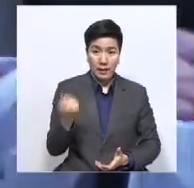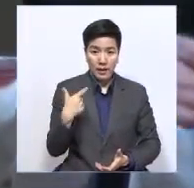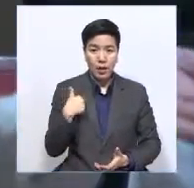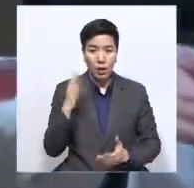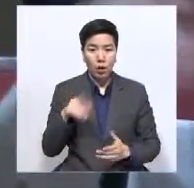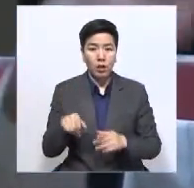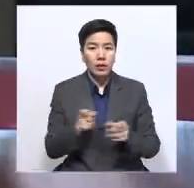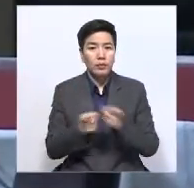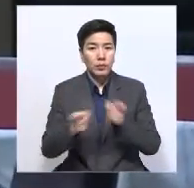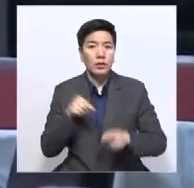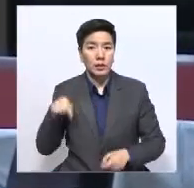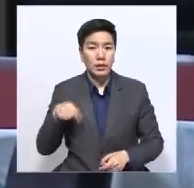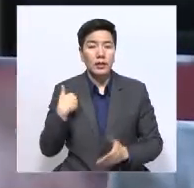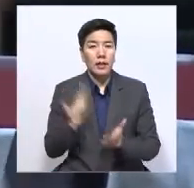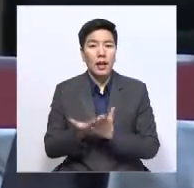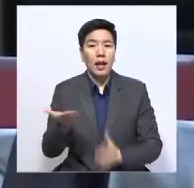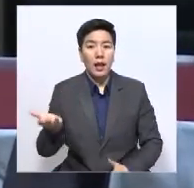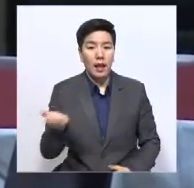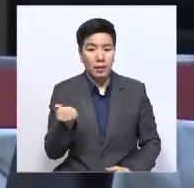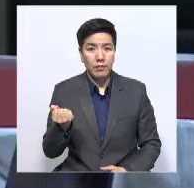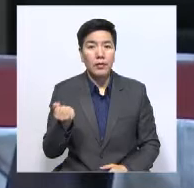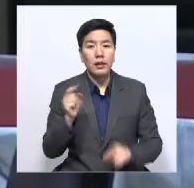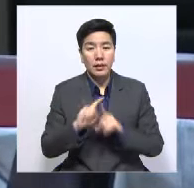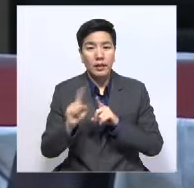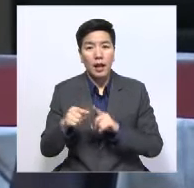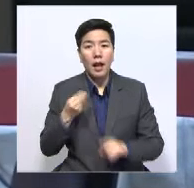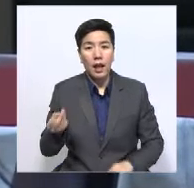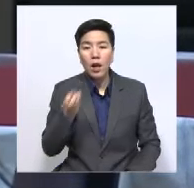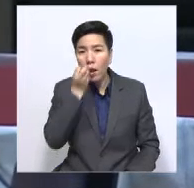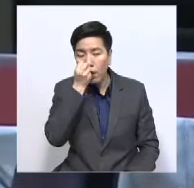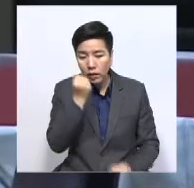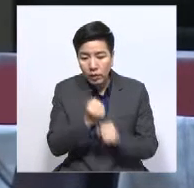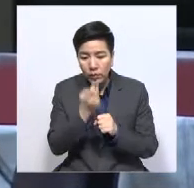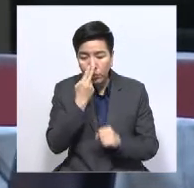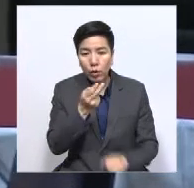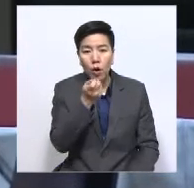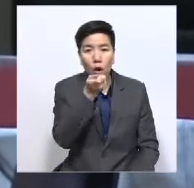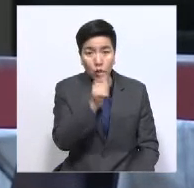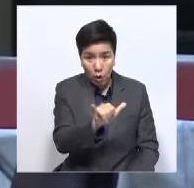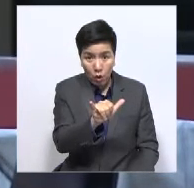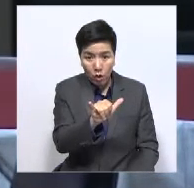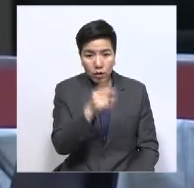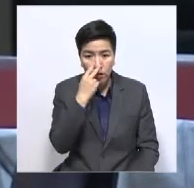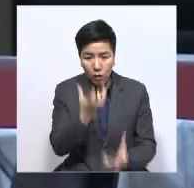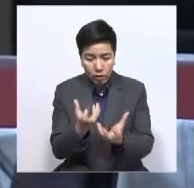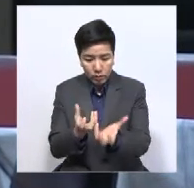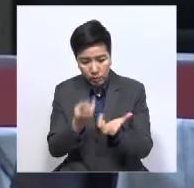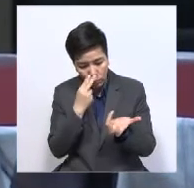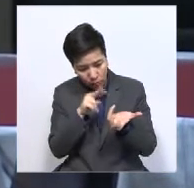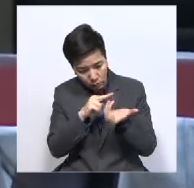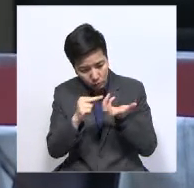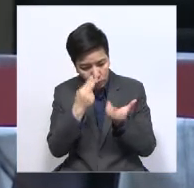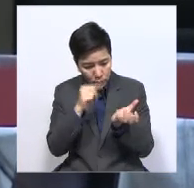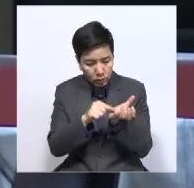ดการของเมย์นะคะเป็นคนรับงานให้เมย์ทุกครั้งเนี่ยเมย์จะให้ผู้จัดการเนี่ยเช็คออย.ก่อนผลิตภัณฑ์บางตัวมาในรูปแ